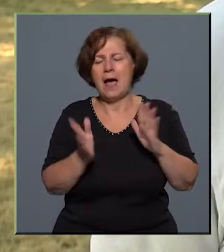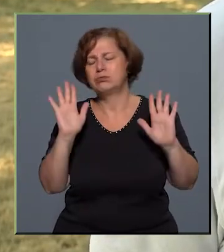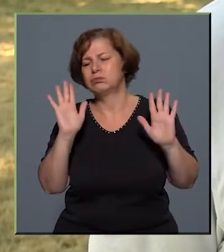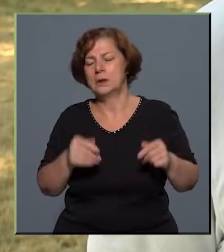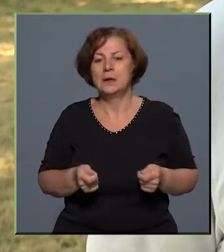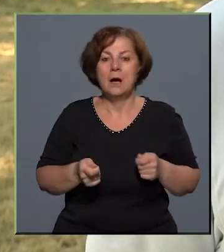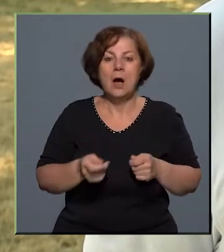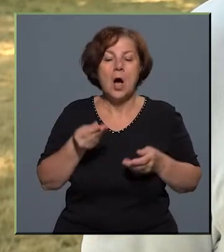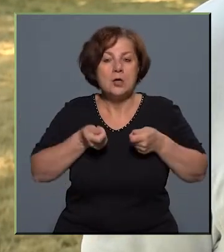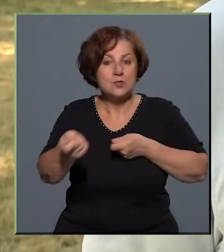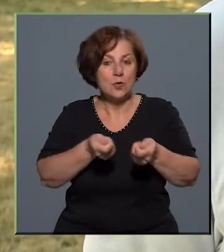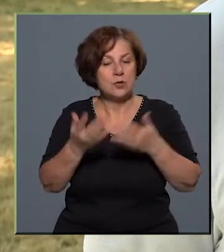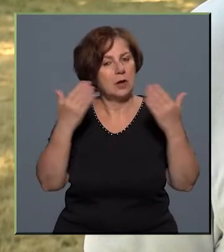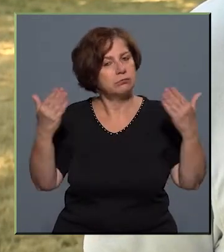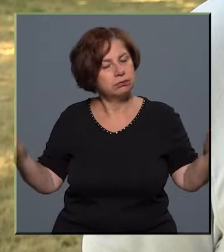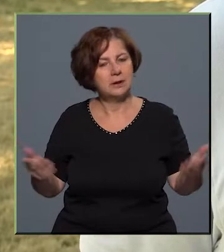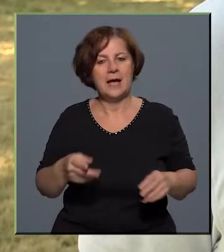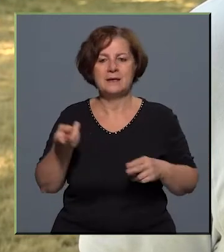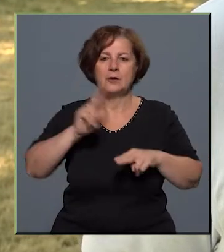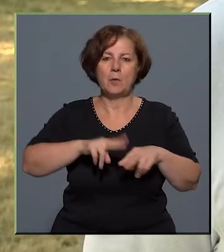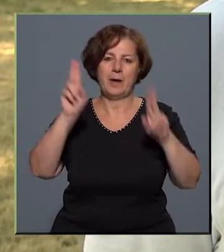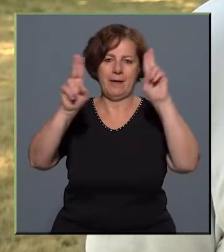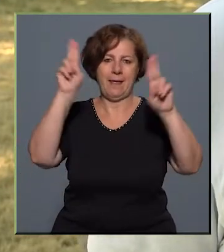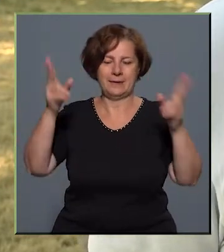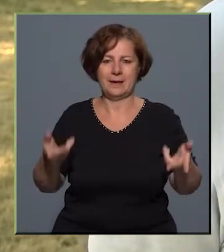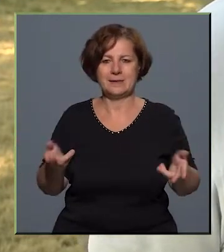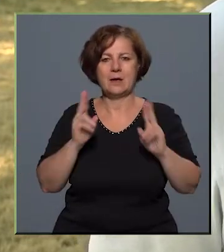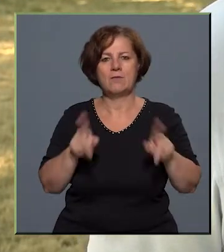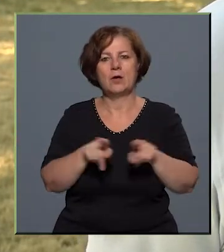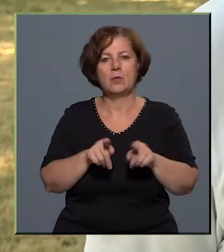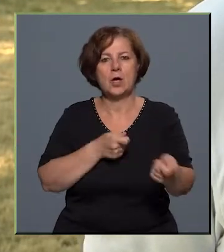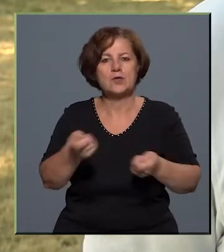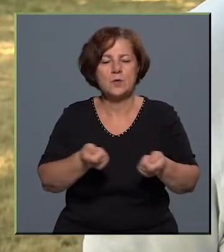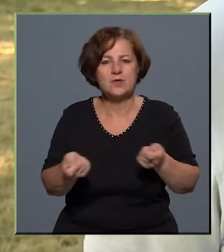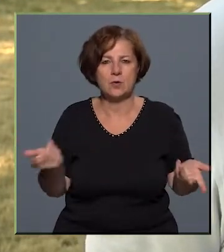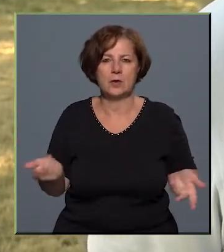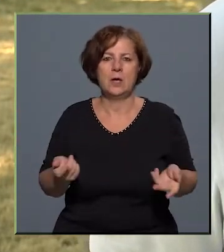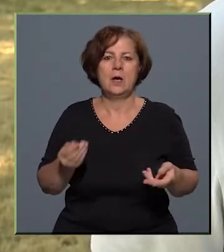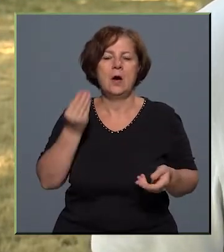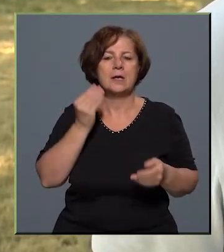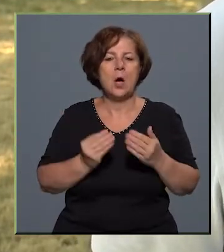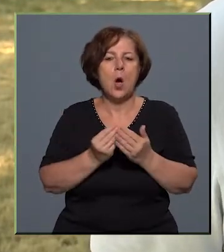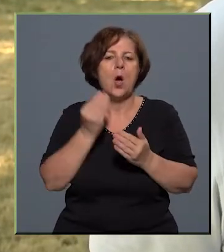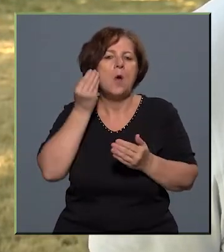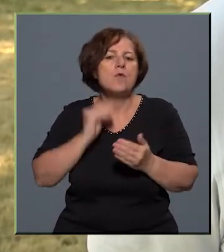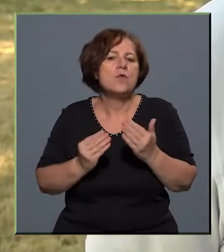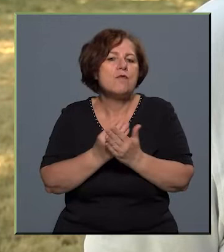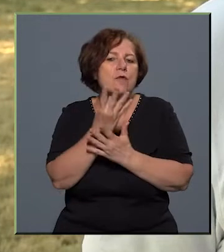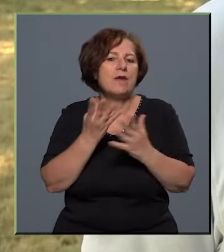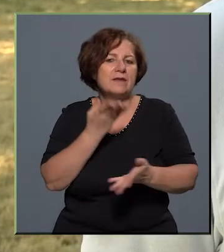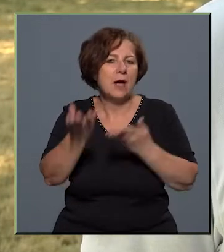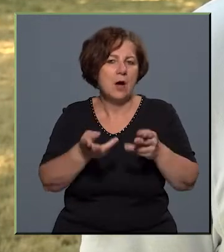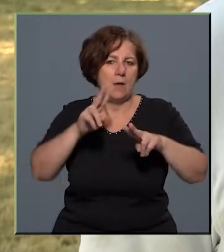szponzoroknak is, hogy úgy tűnik, hogy egyre többen jelentkeznek, hiszen van olyan szponzor, aki a műfűvet ajánlotta föl, ami